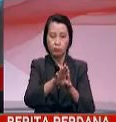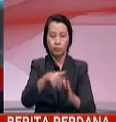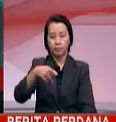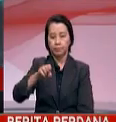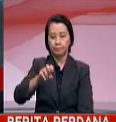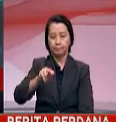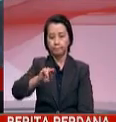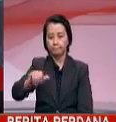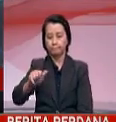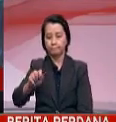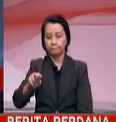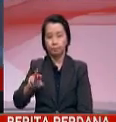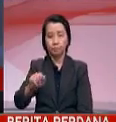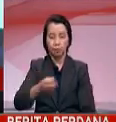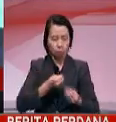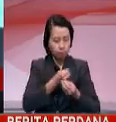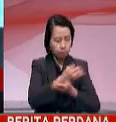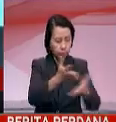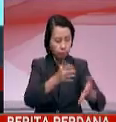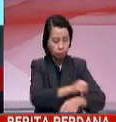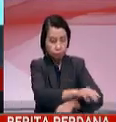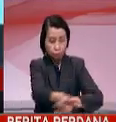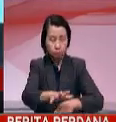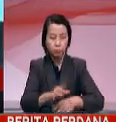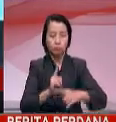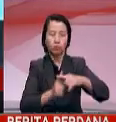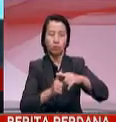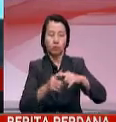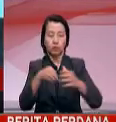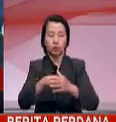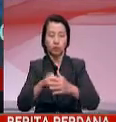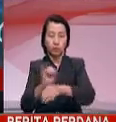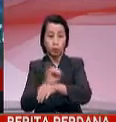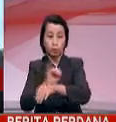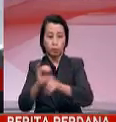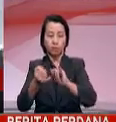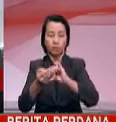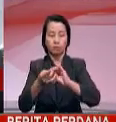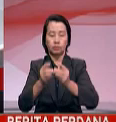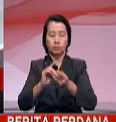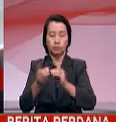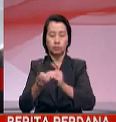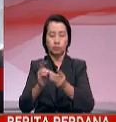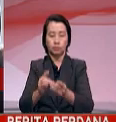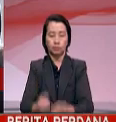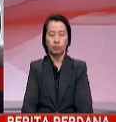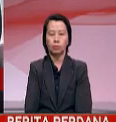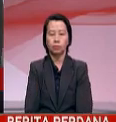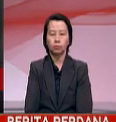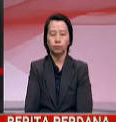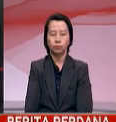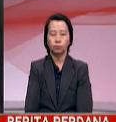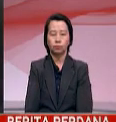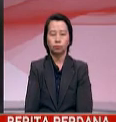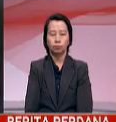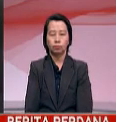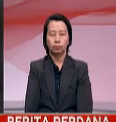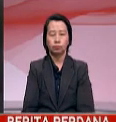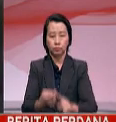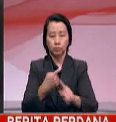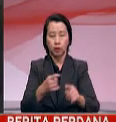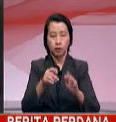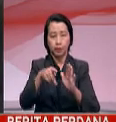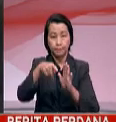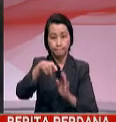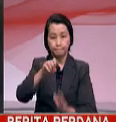penjana mampu memberi impak positif kepada industri digital. Pertama sekali, dari segi penjana